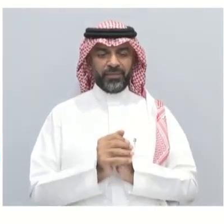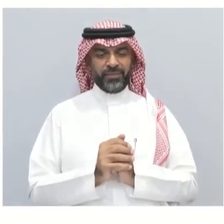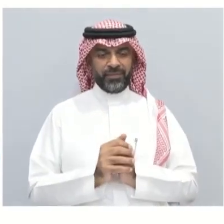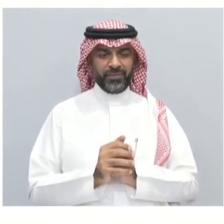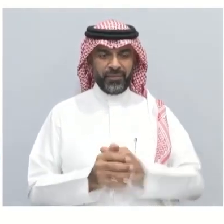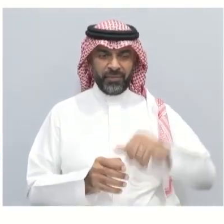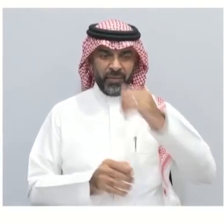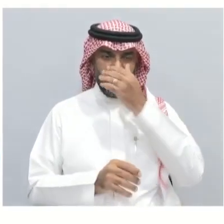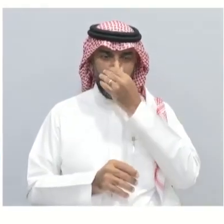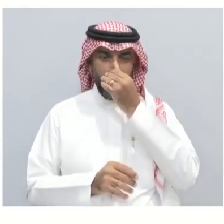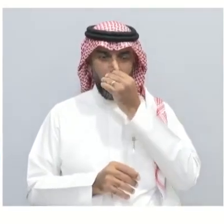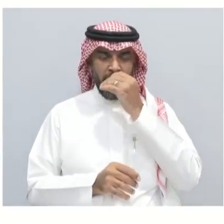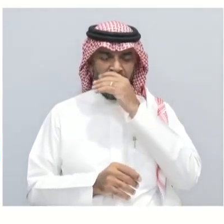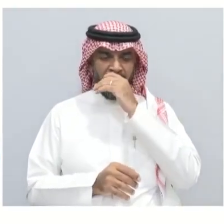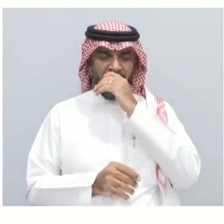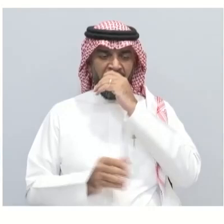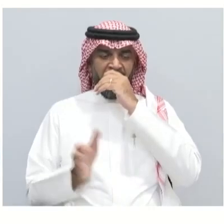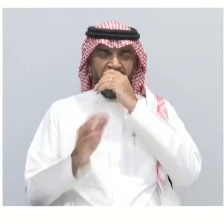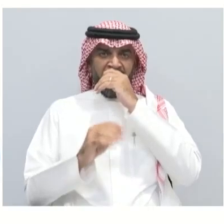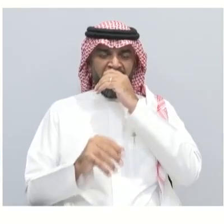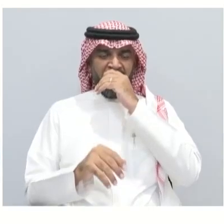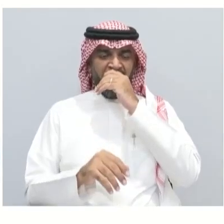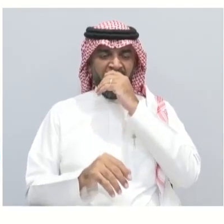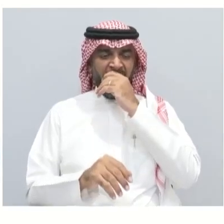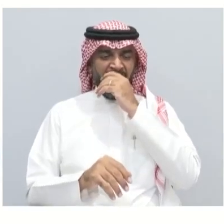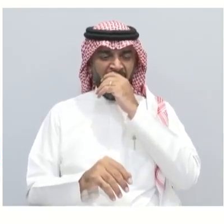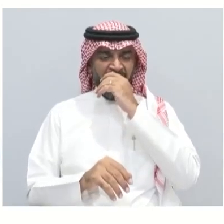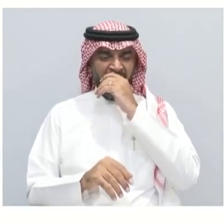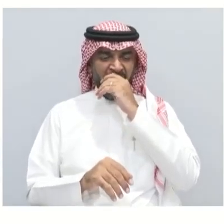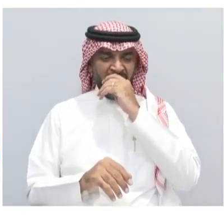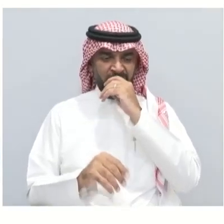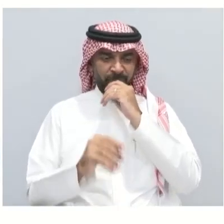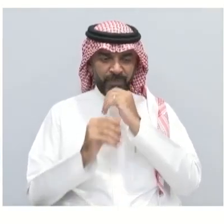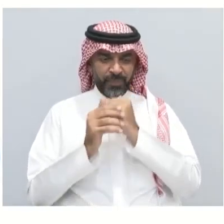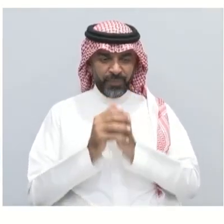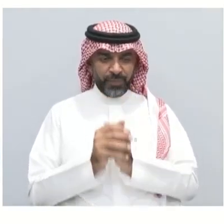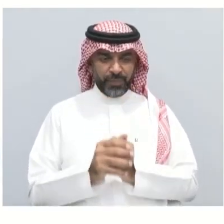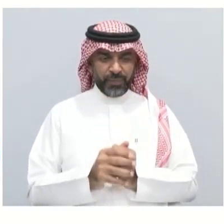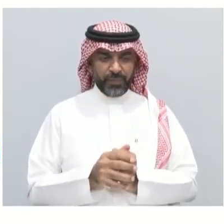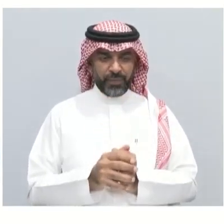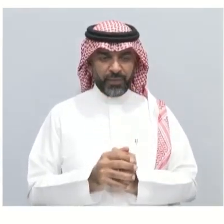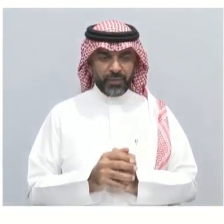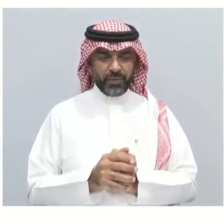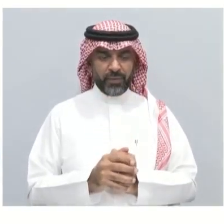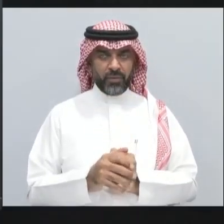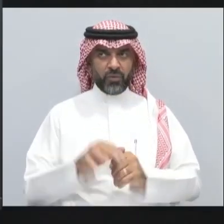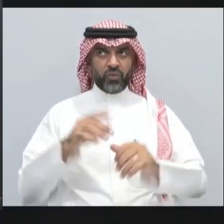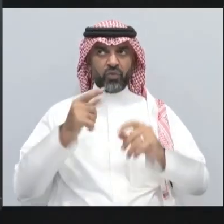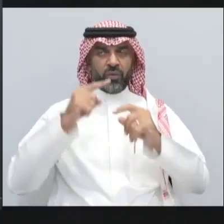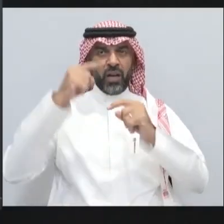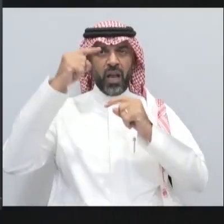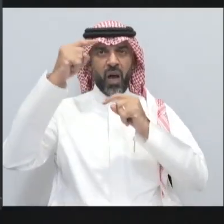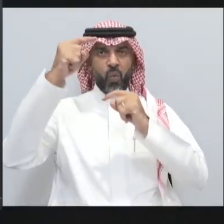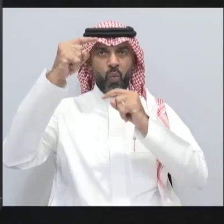ال واخيرا لدينا الضبط او الجست فاي الامنت وهي عباره عن وضع السطر الاول الى السطر